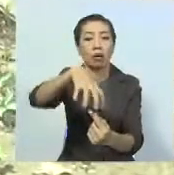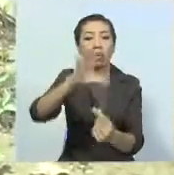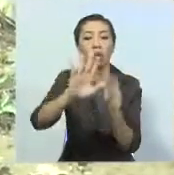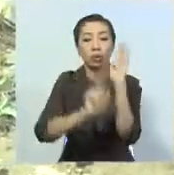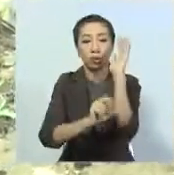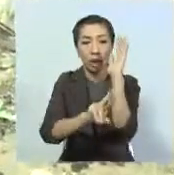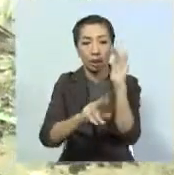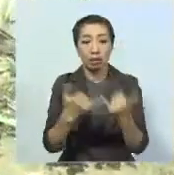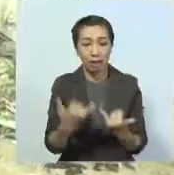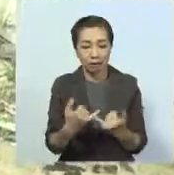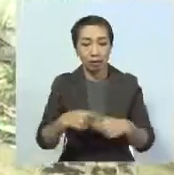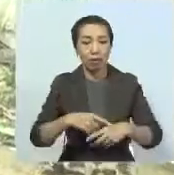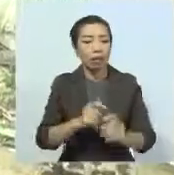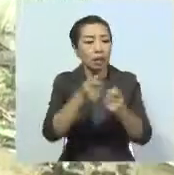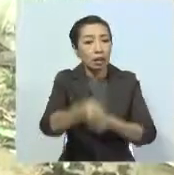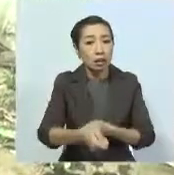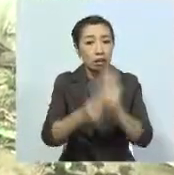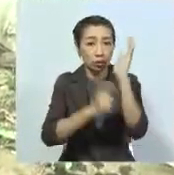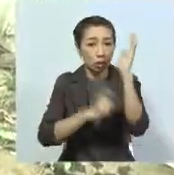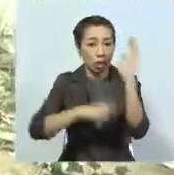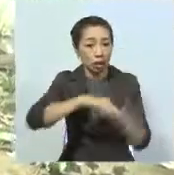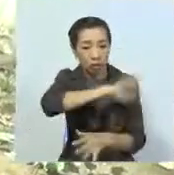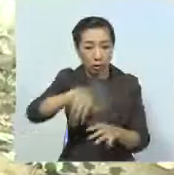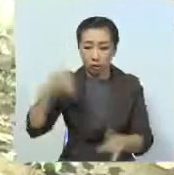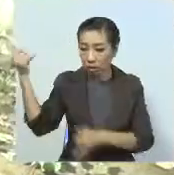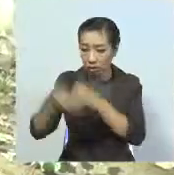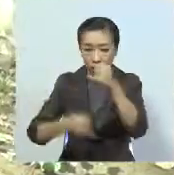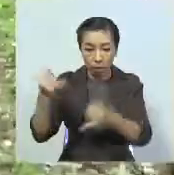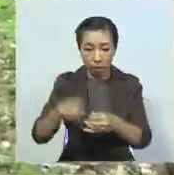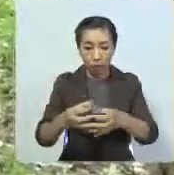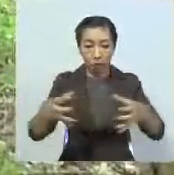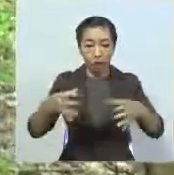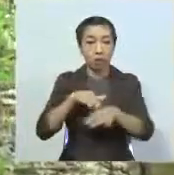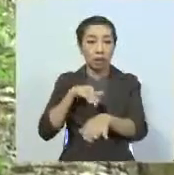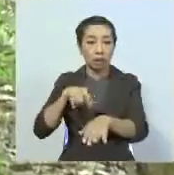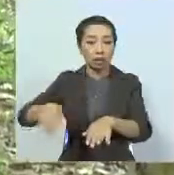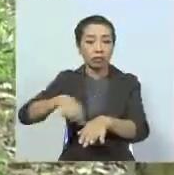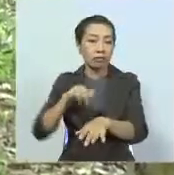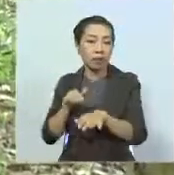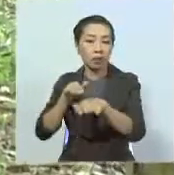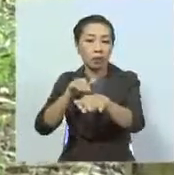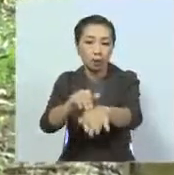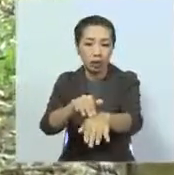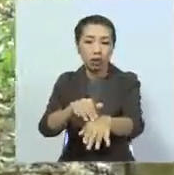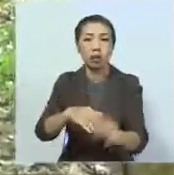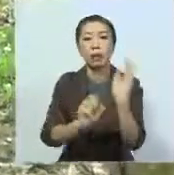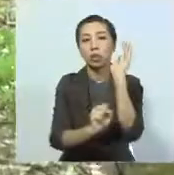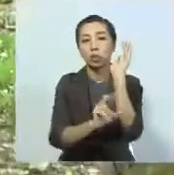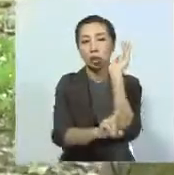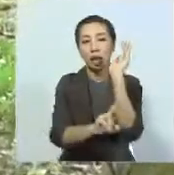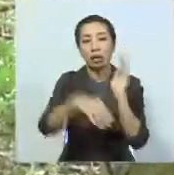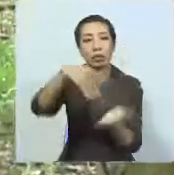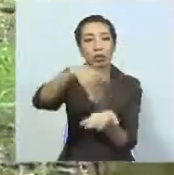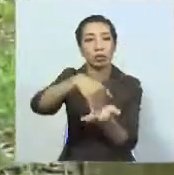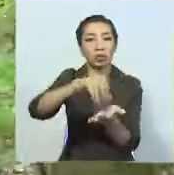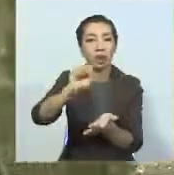ว่าการรวมตัวกันของพี่น้องเกษตรกรชาวสวนยางครั้งนี้นะคะเบื้องต้นก็จะไปปักหลักอยู่ที่โคออฟสุราษฎร์ธานีก่อน